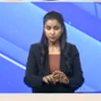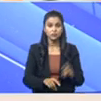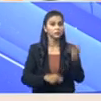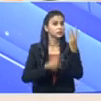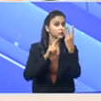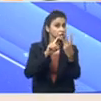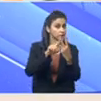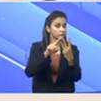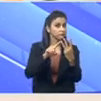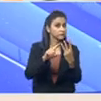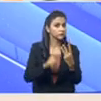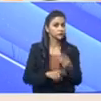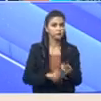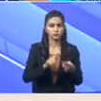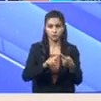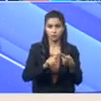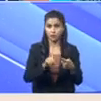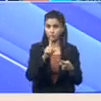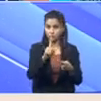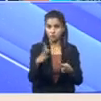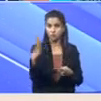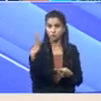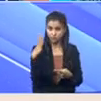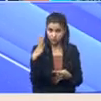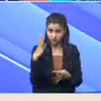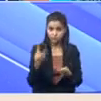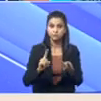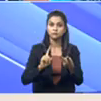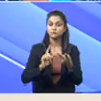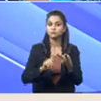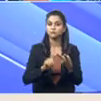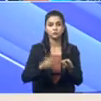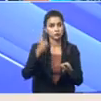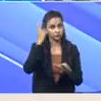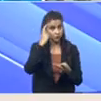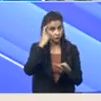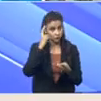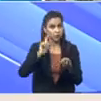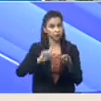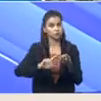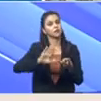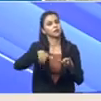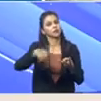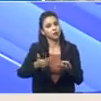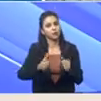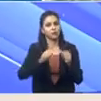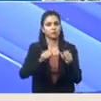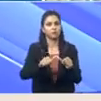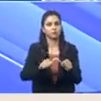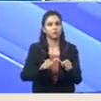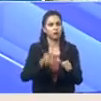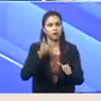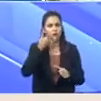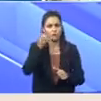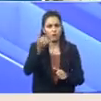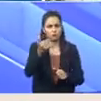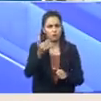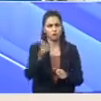है: रुको, सोचो, एक्शन लो। कॉल आते ही